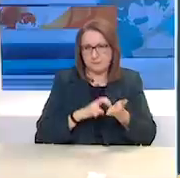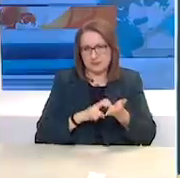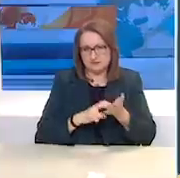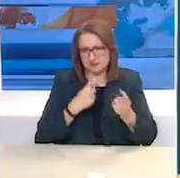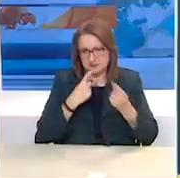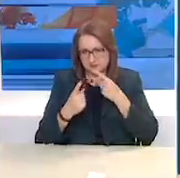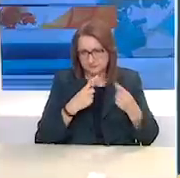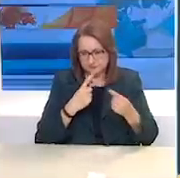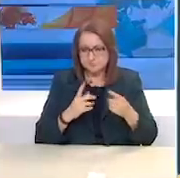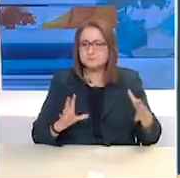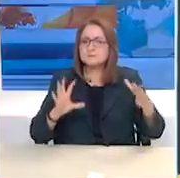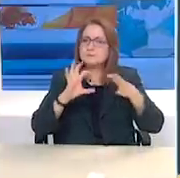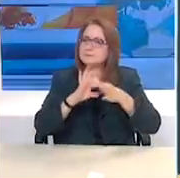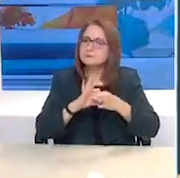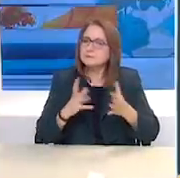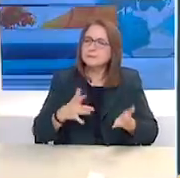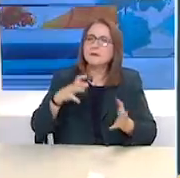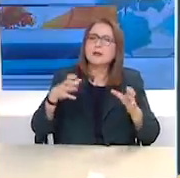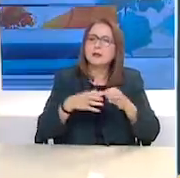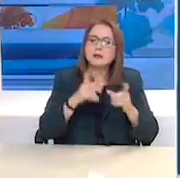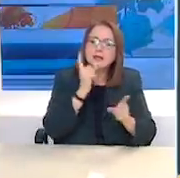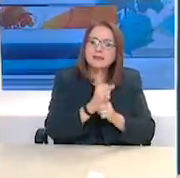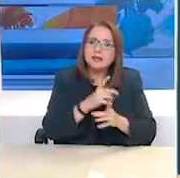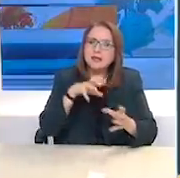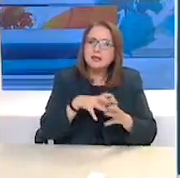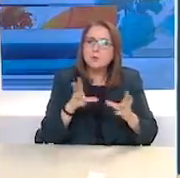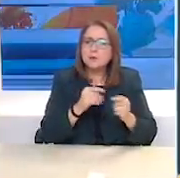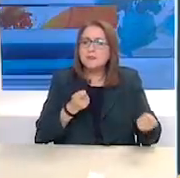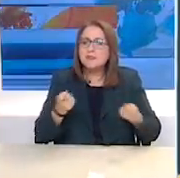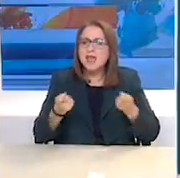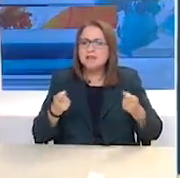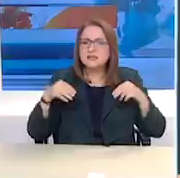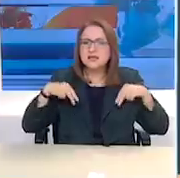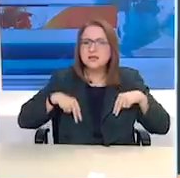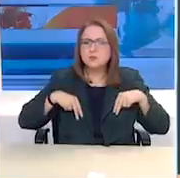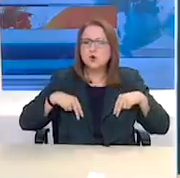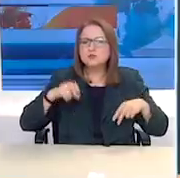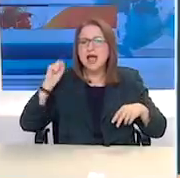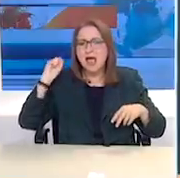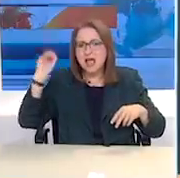συνεργασία με τη Μονάδα Διαχείρισης του Υπουργείου Εξωτερικών και την υπεύθυνη, την εξαιρετική κυρία Ματζίλα,